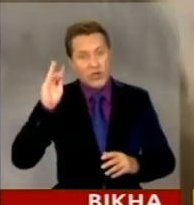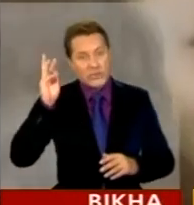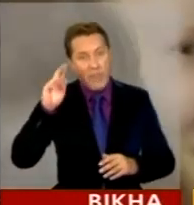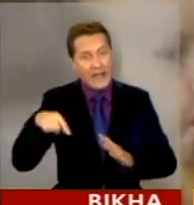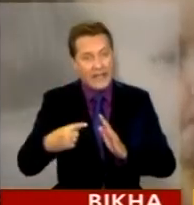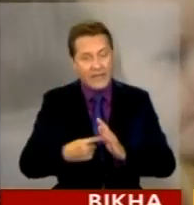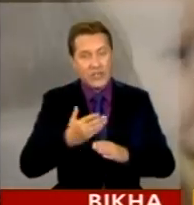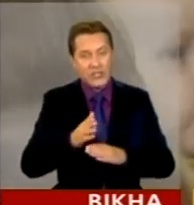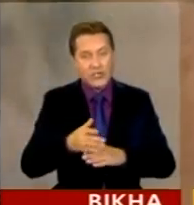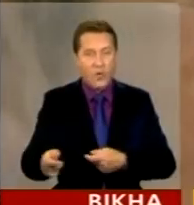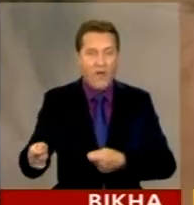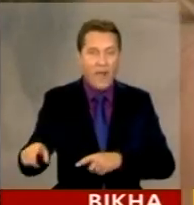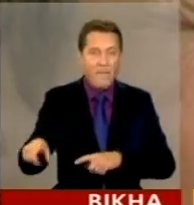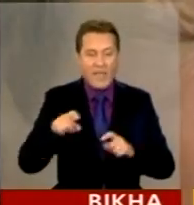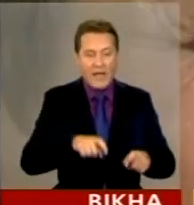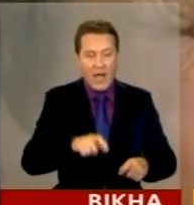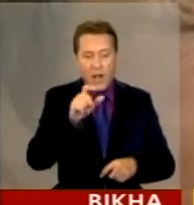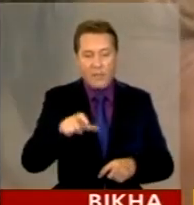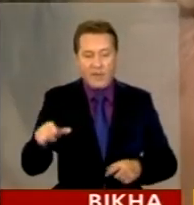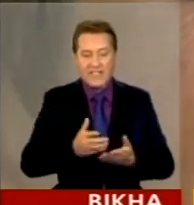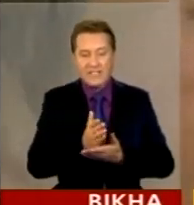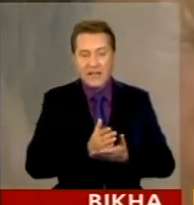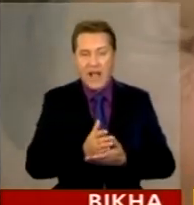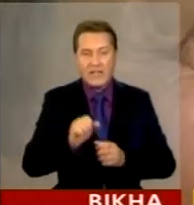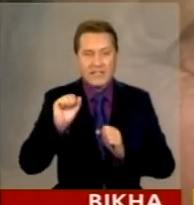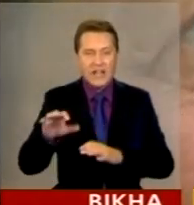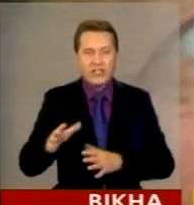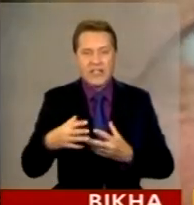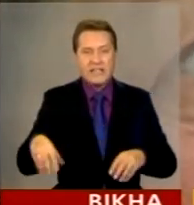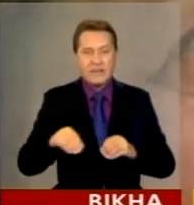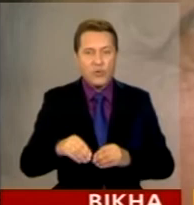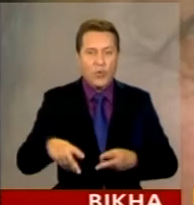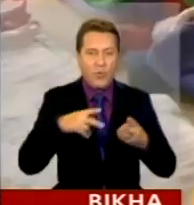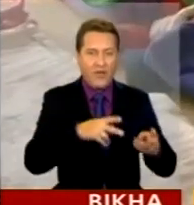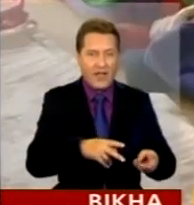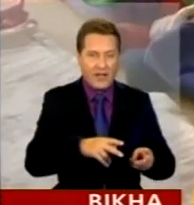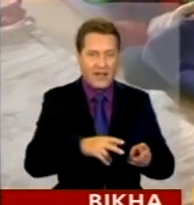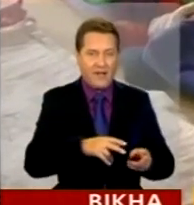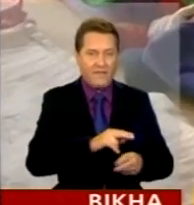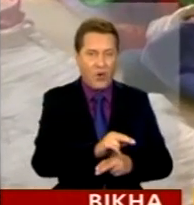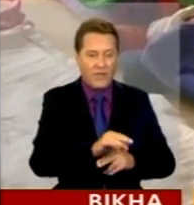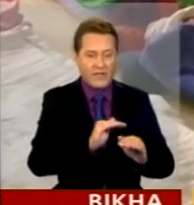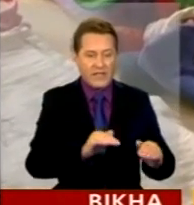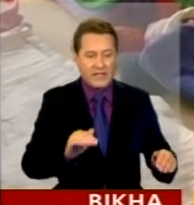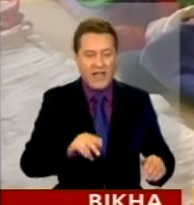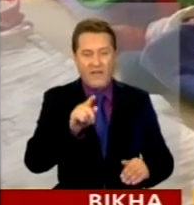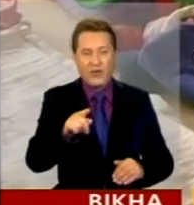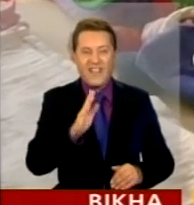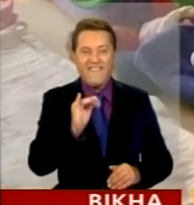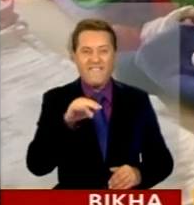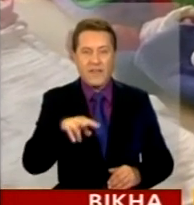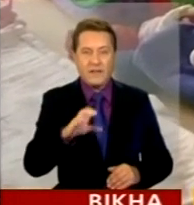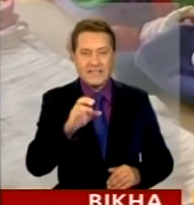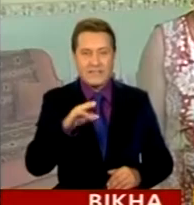Частково переїхав і їх персонал. Людмила Степанівна залишила в Макіївці сім'ю і поїхала за вихованцями. У них діагноз ВІЛ-інфекція.